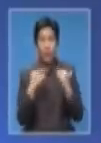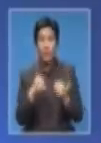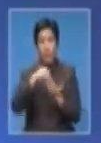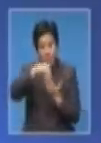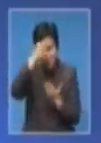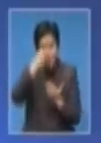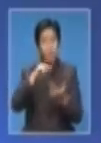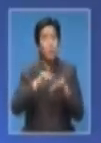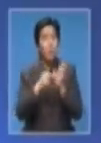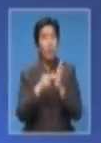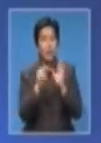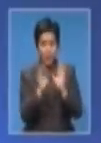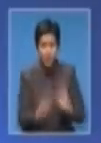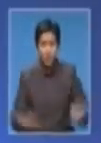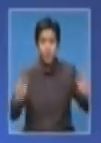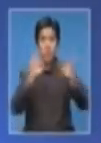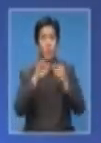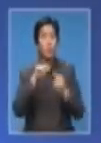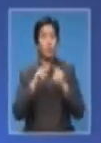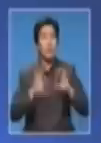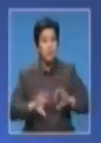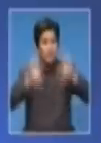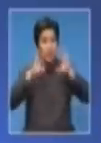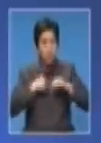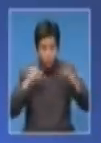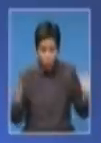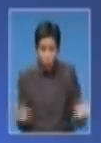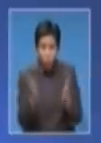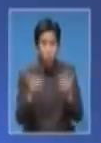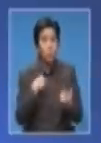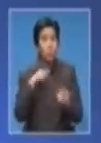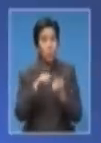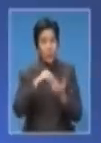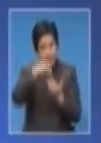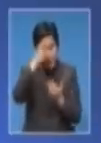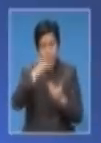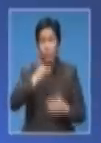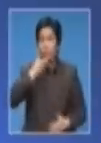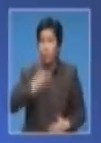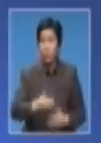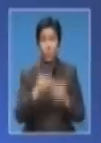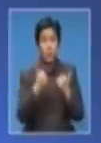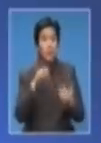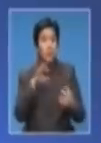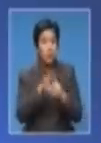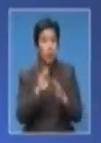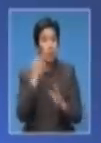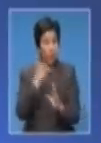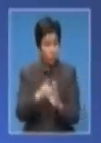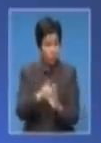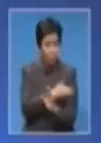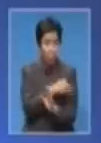านั้นผมถือว่าเป็นเรื่องสำคัญที่รัฐบาลนี้ได้ให้การสนับสนุนดูแลมาอย่างต่อเนื่องโดยตลอดระยะเวลาที่ผ่านม